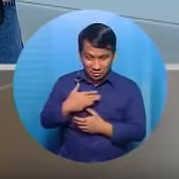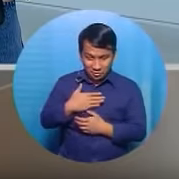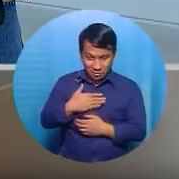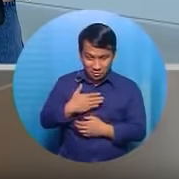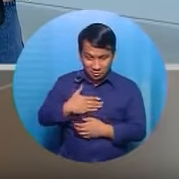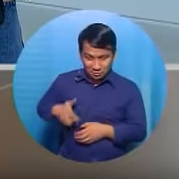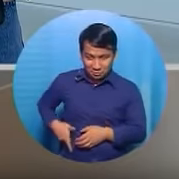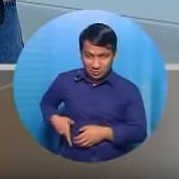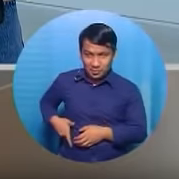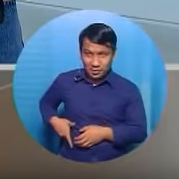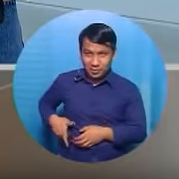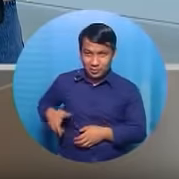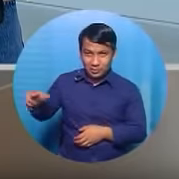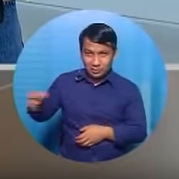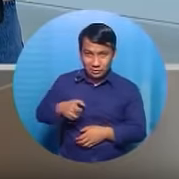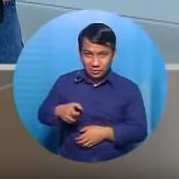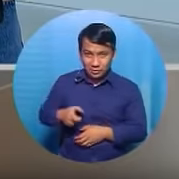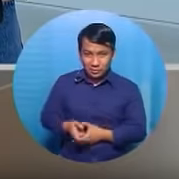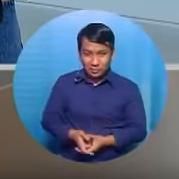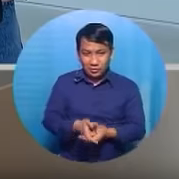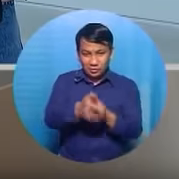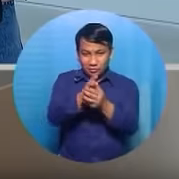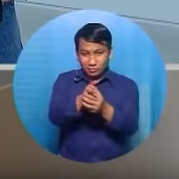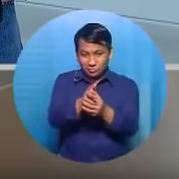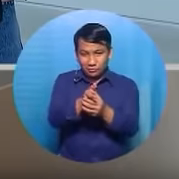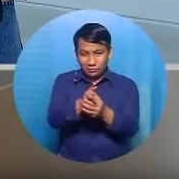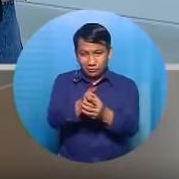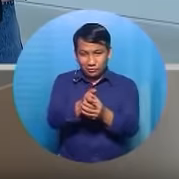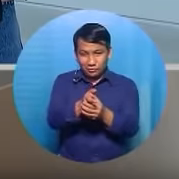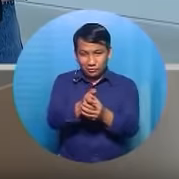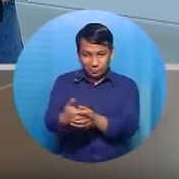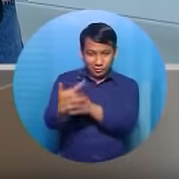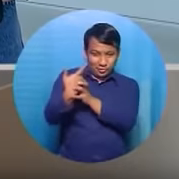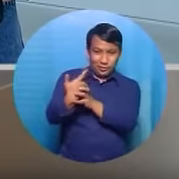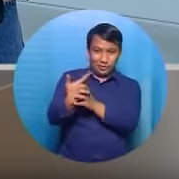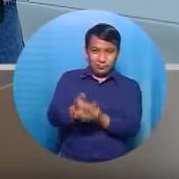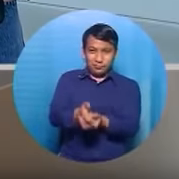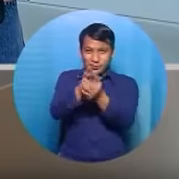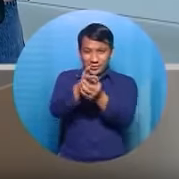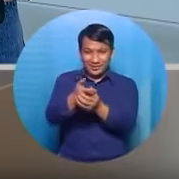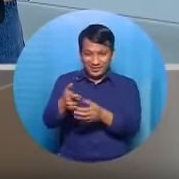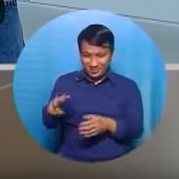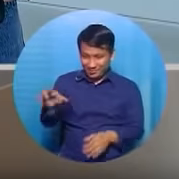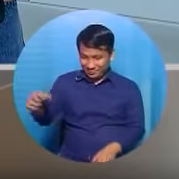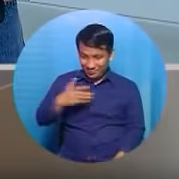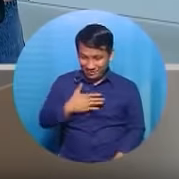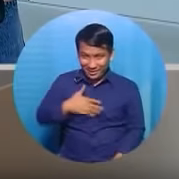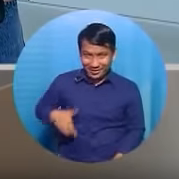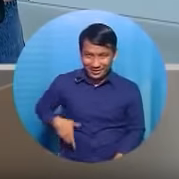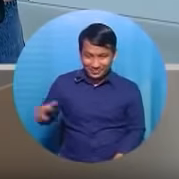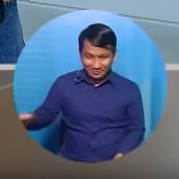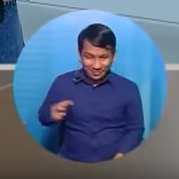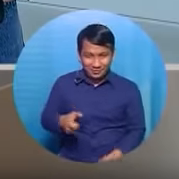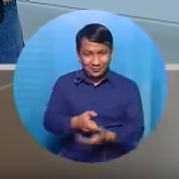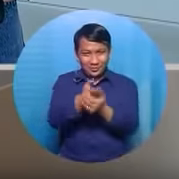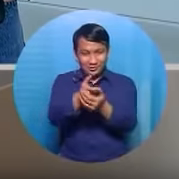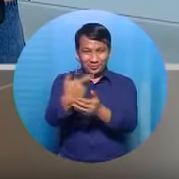baril ko, sir. Sinuha niya. Oh. Tapos, nakatiun sa akin. Yan yun. Yung one time